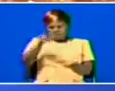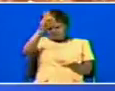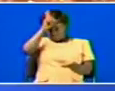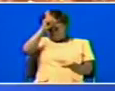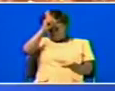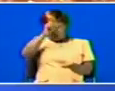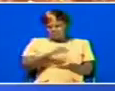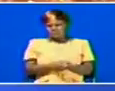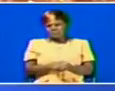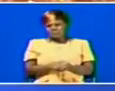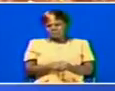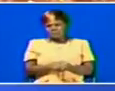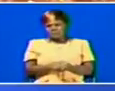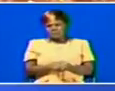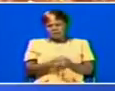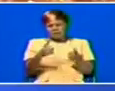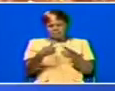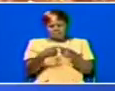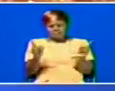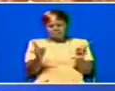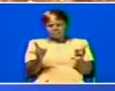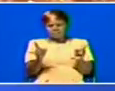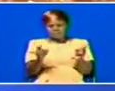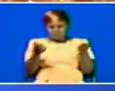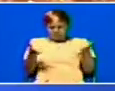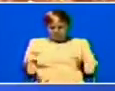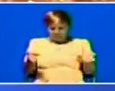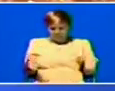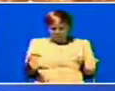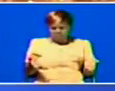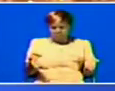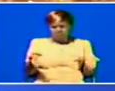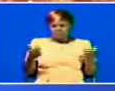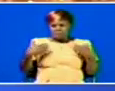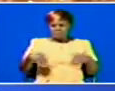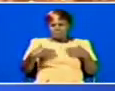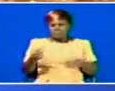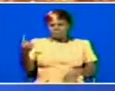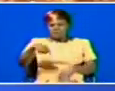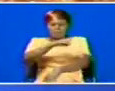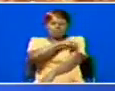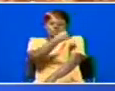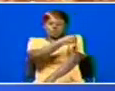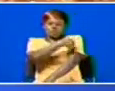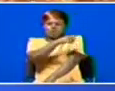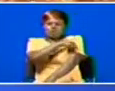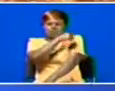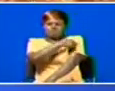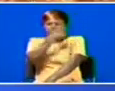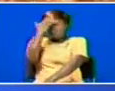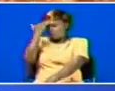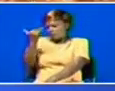na mtoto. Sasa kwa upande ya siku hizi, watu wameendelea kuja kwa hospitali. Kwa